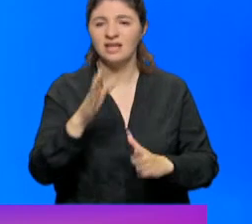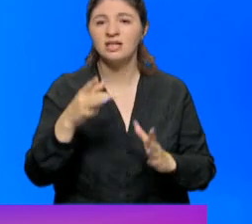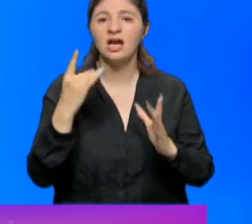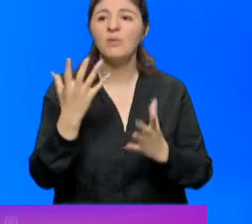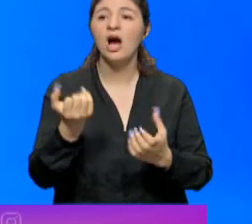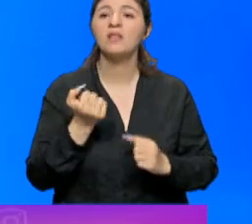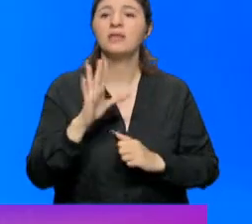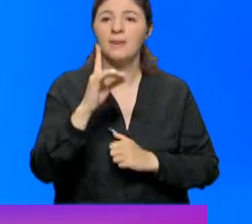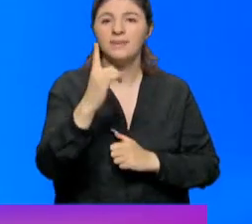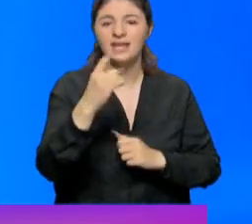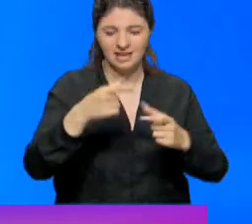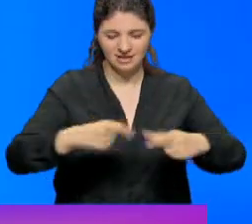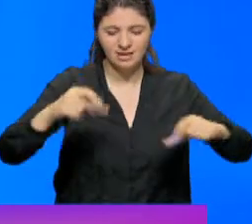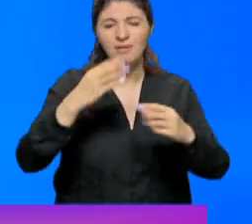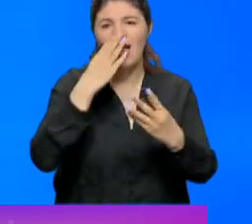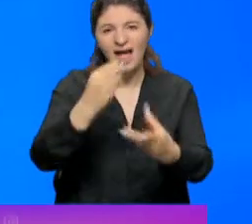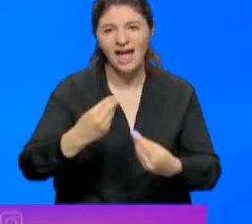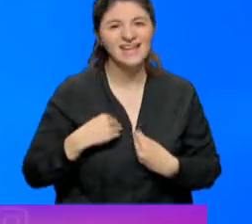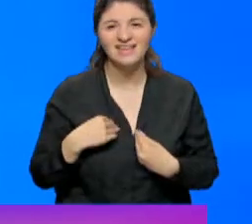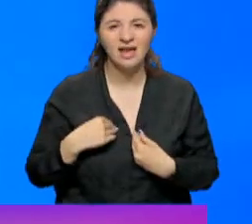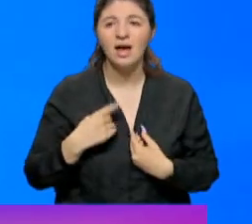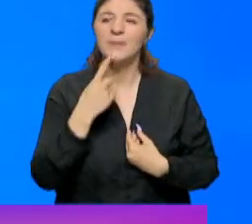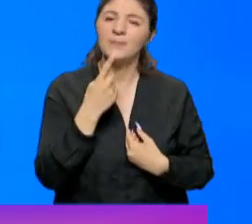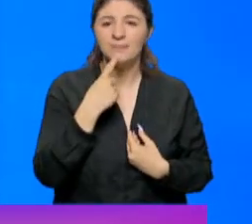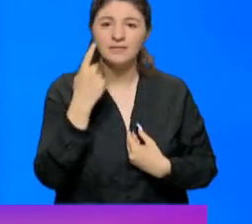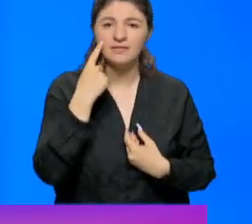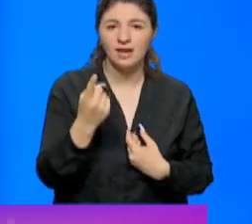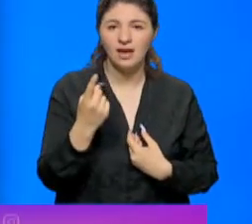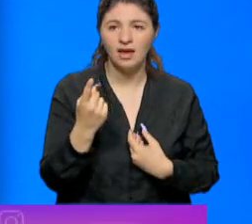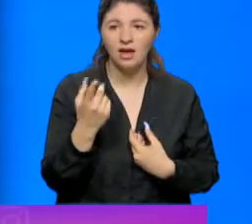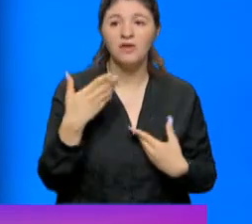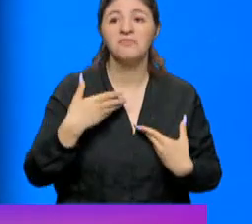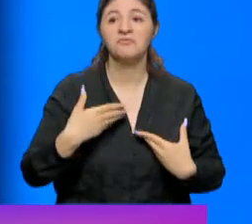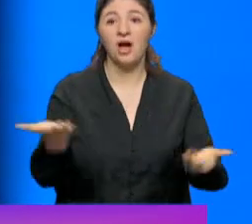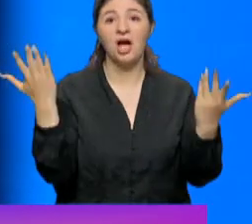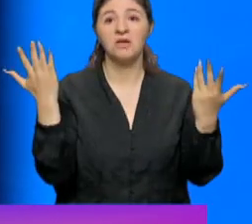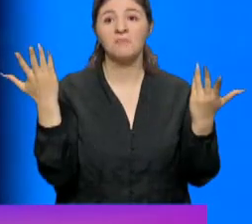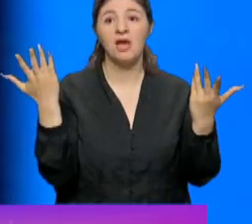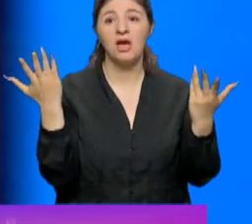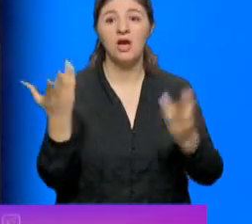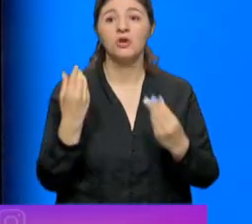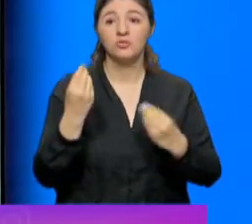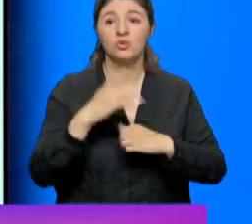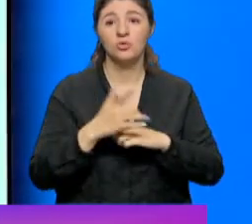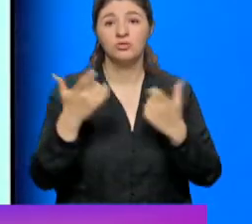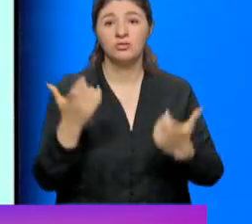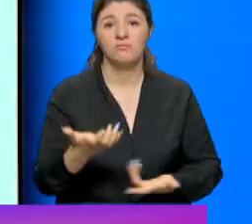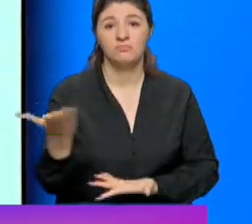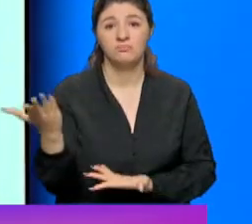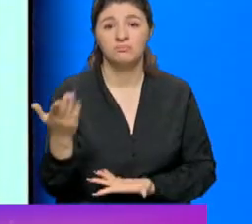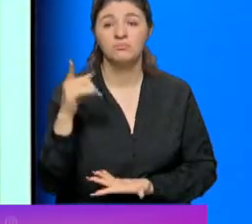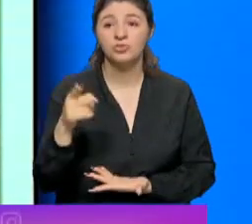karpuz almadan Bir dilim ikram ederlerdi tadına bak diye Vay be Güzel ülkem